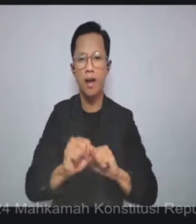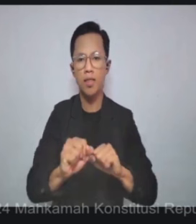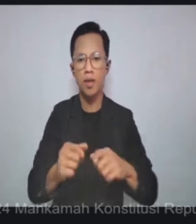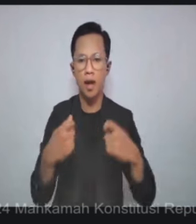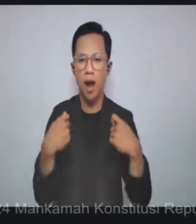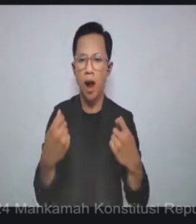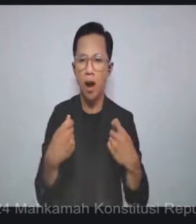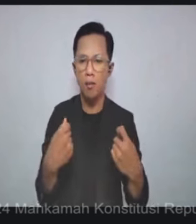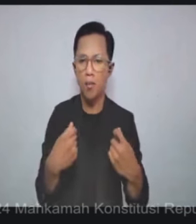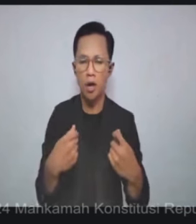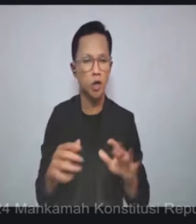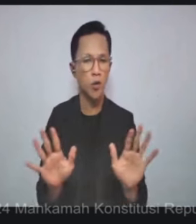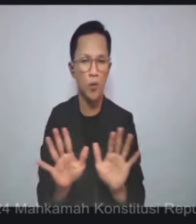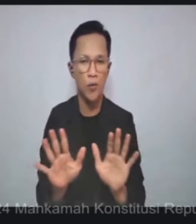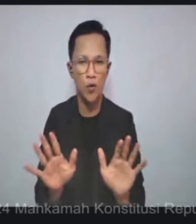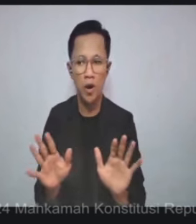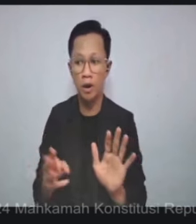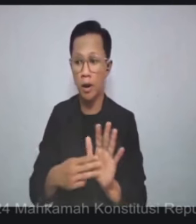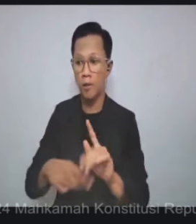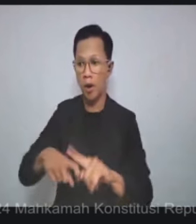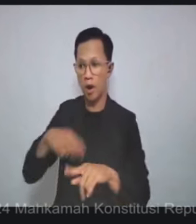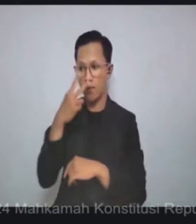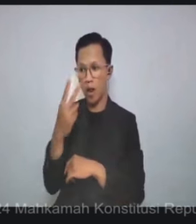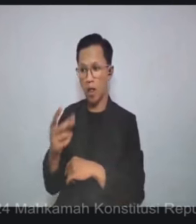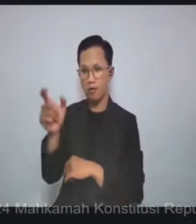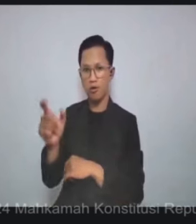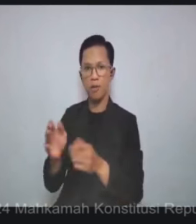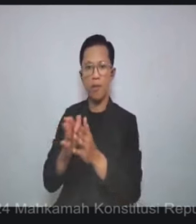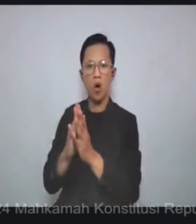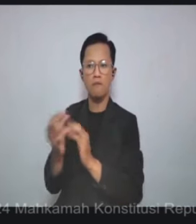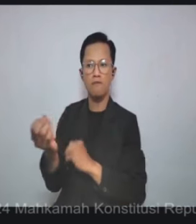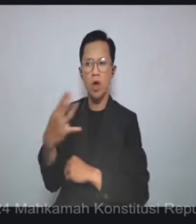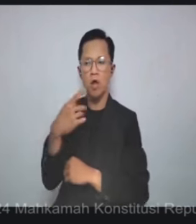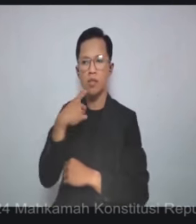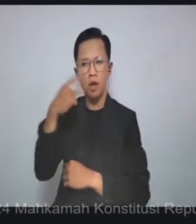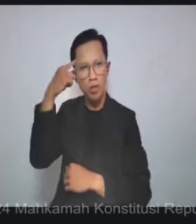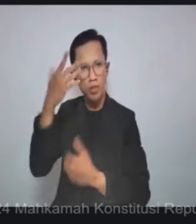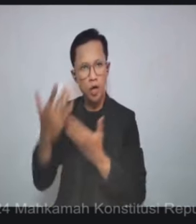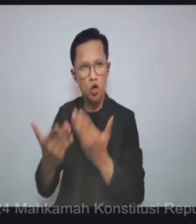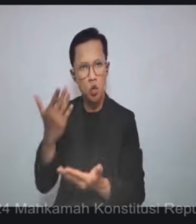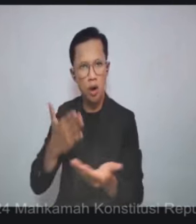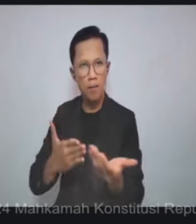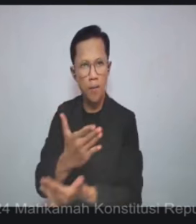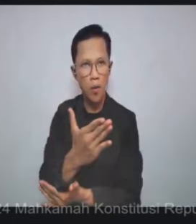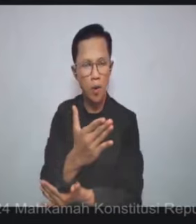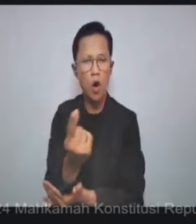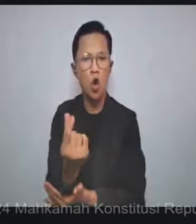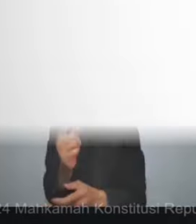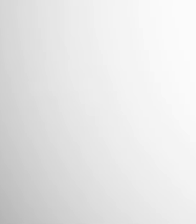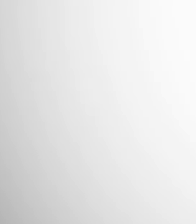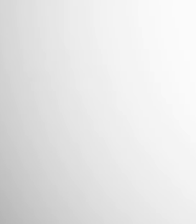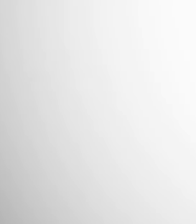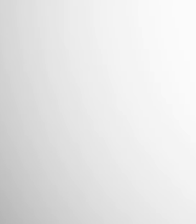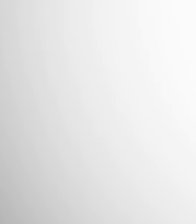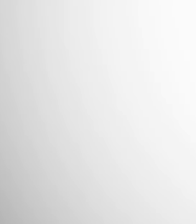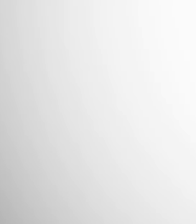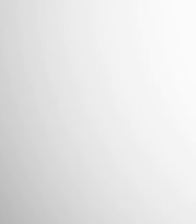demikian menurut mahkamah dalam pemohan terkait dengan terjadi pelanggaran putik uang dilakukan gusmipda adalah tidak berlaksan menurut hukum